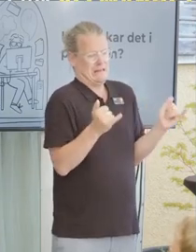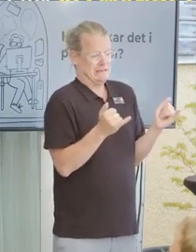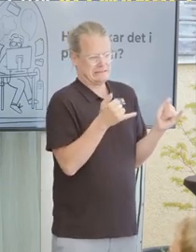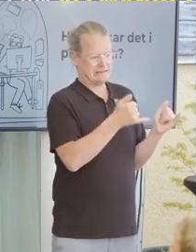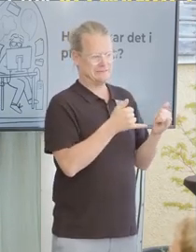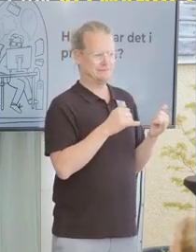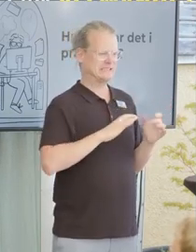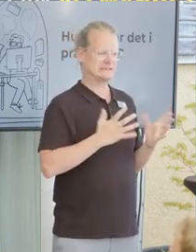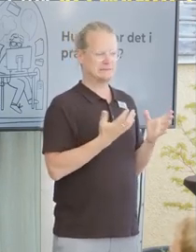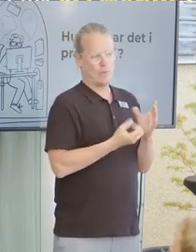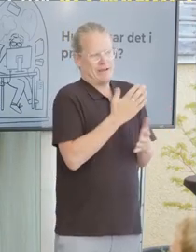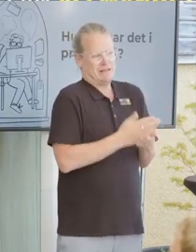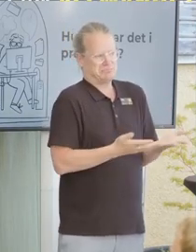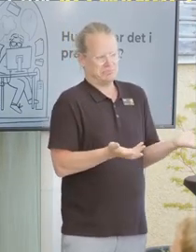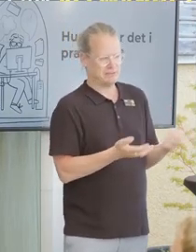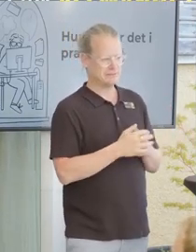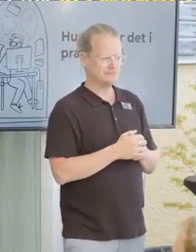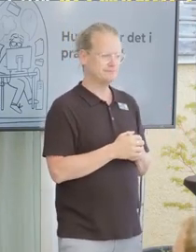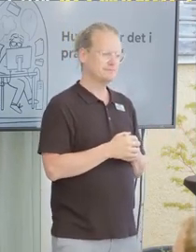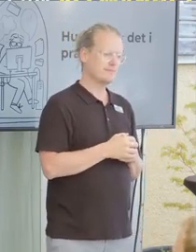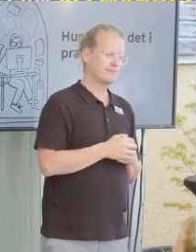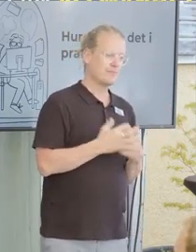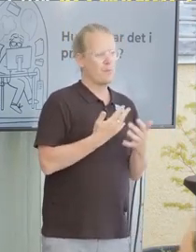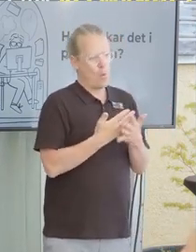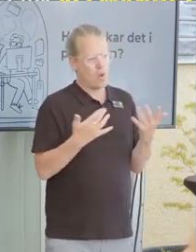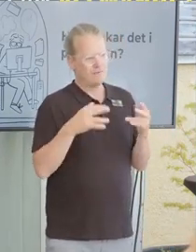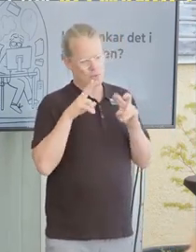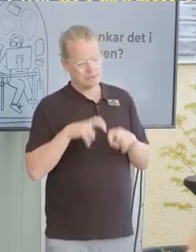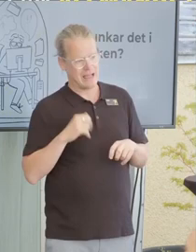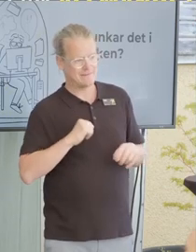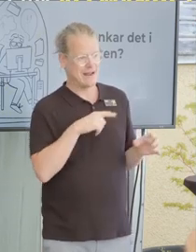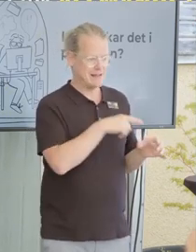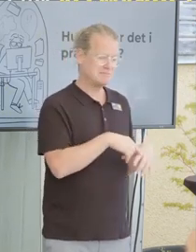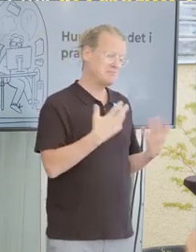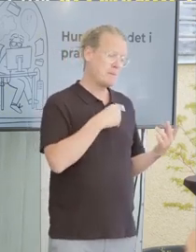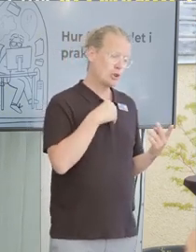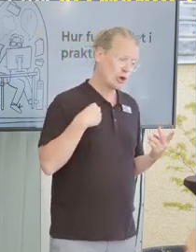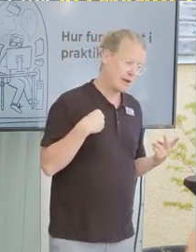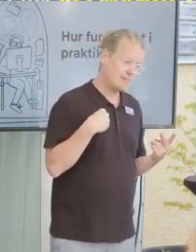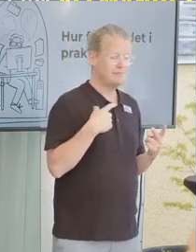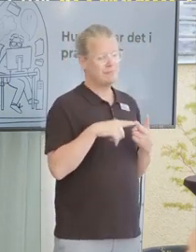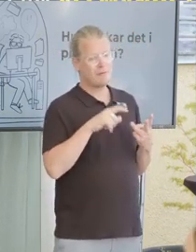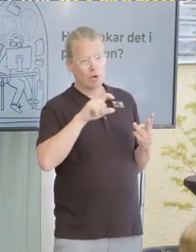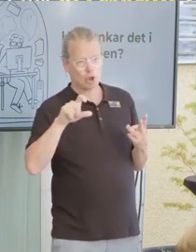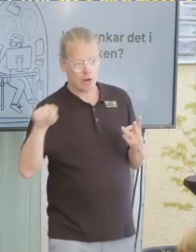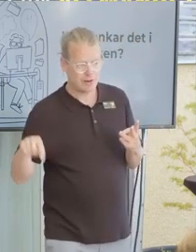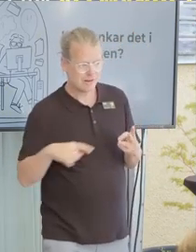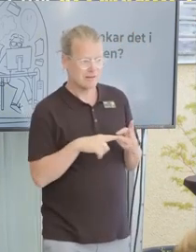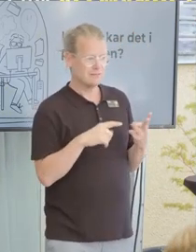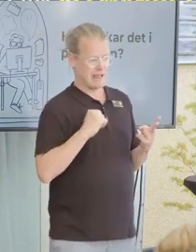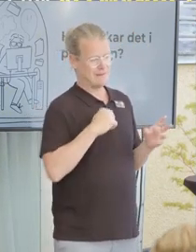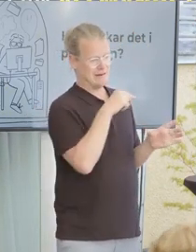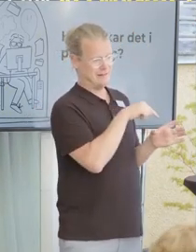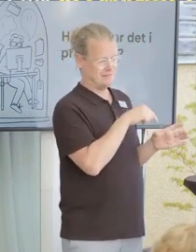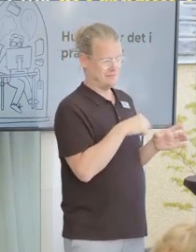laddas ner otroligt mycket, ska jag säga, och används inom myndigheter, inom företag och så vidare. Det var verkligen ett genomslag